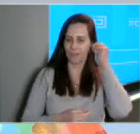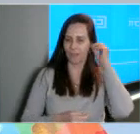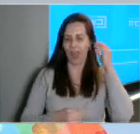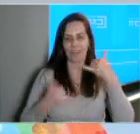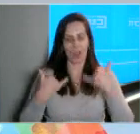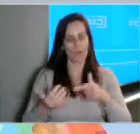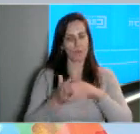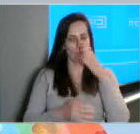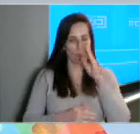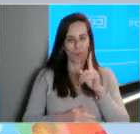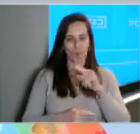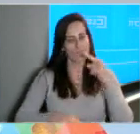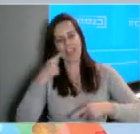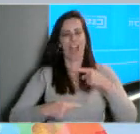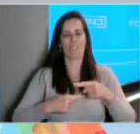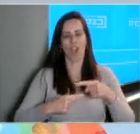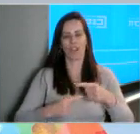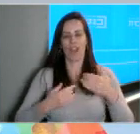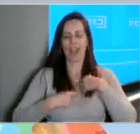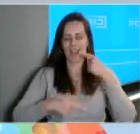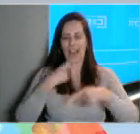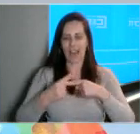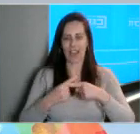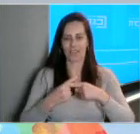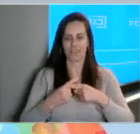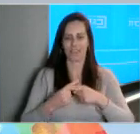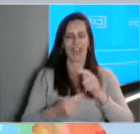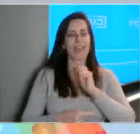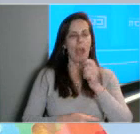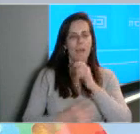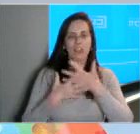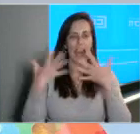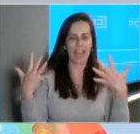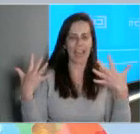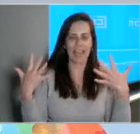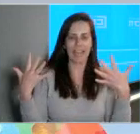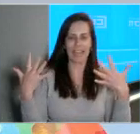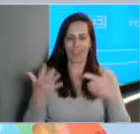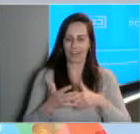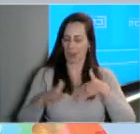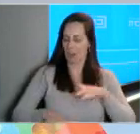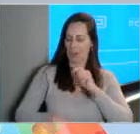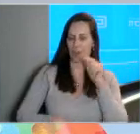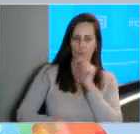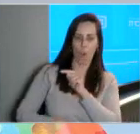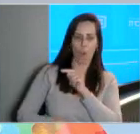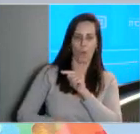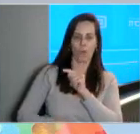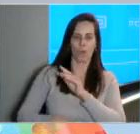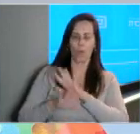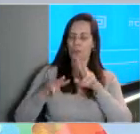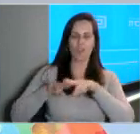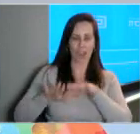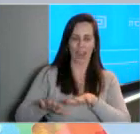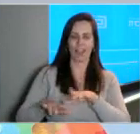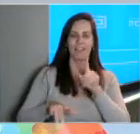היום, לכבוד חג הפורים, ונהפוך הוא, אני אחליף את המגיש האגדי בקסם מראיין. והוא, הוא לא הלך לשום